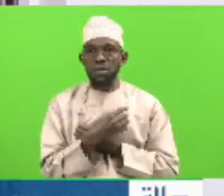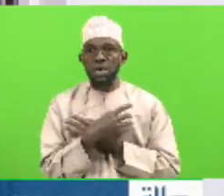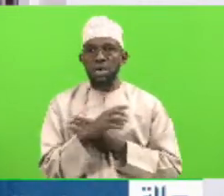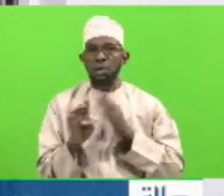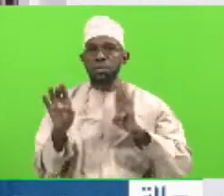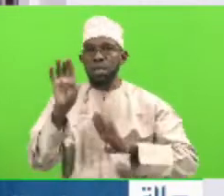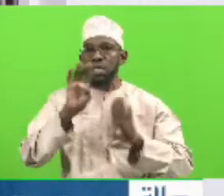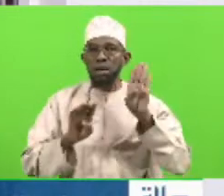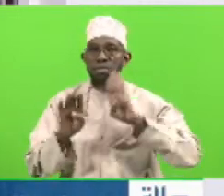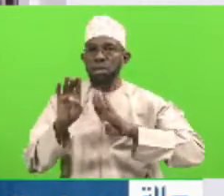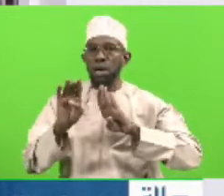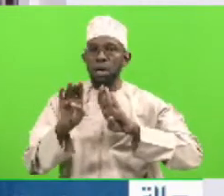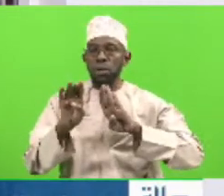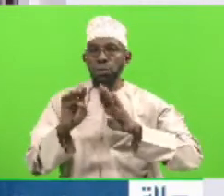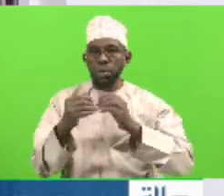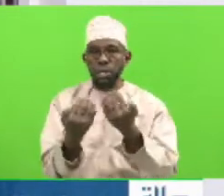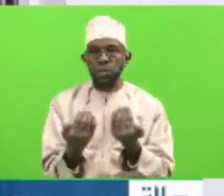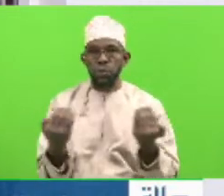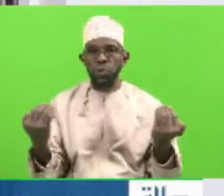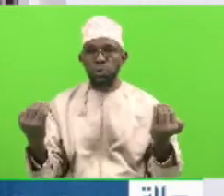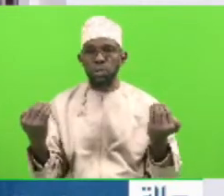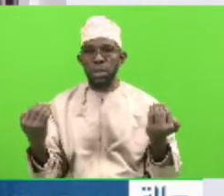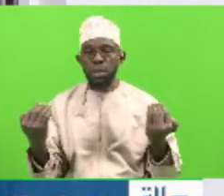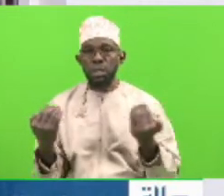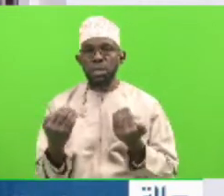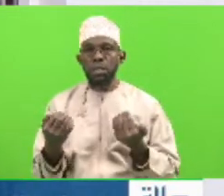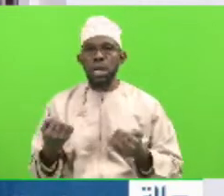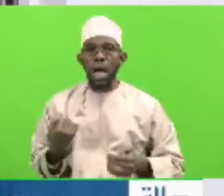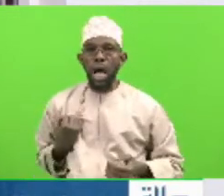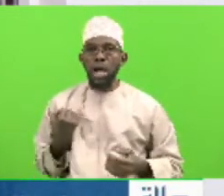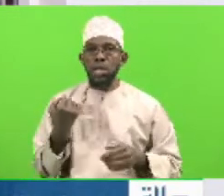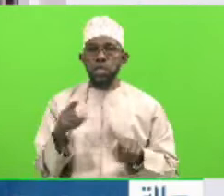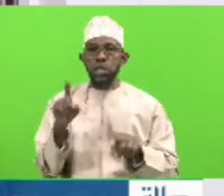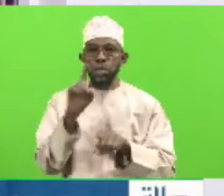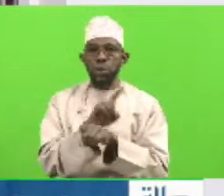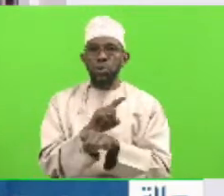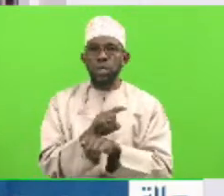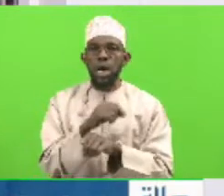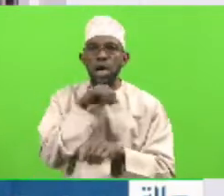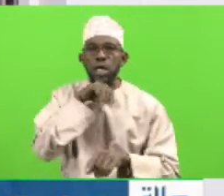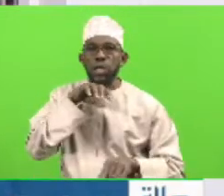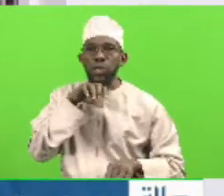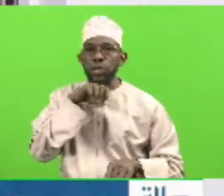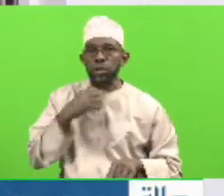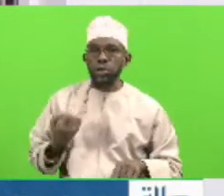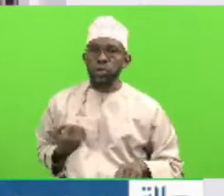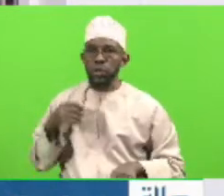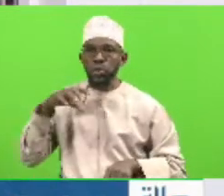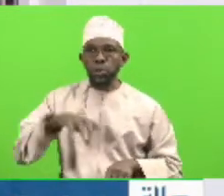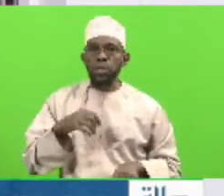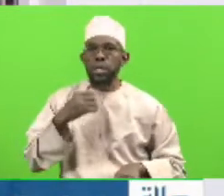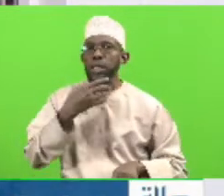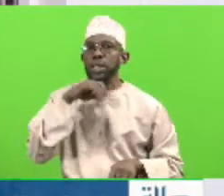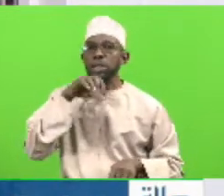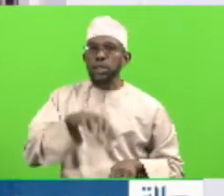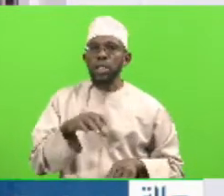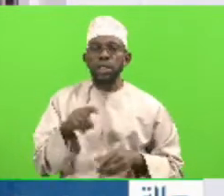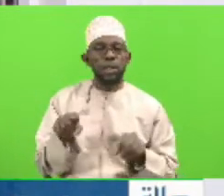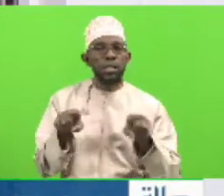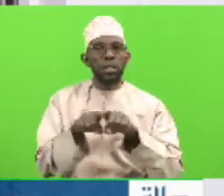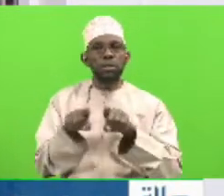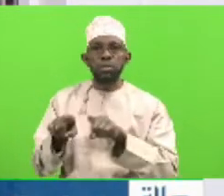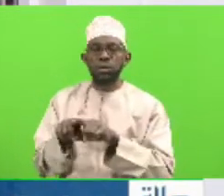تربية أبنائكم وأولادكم وبناتكم، واحرصوا